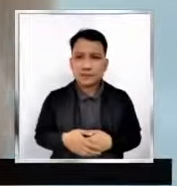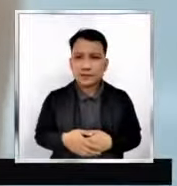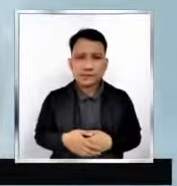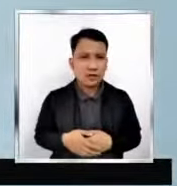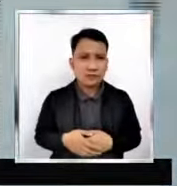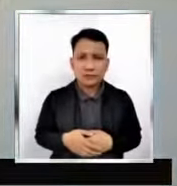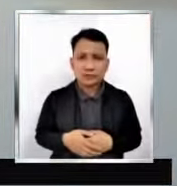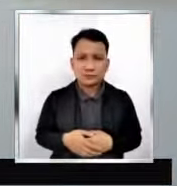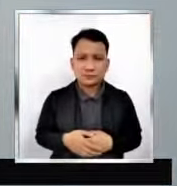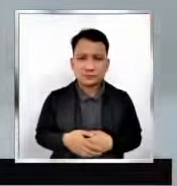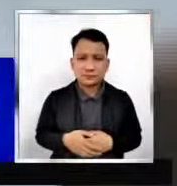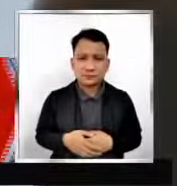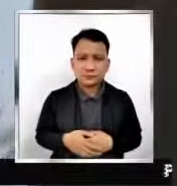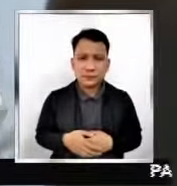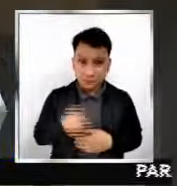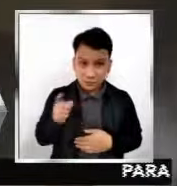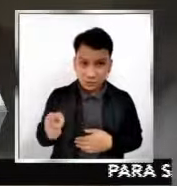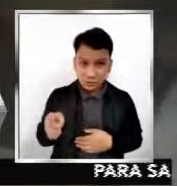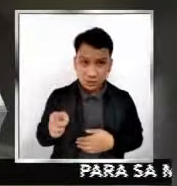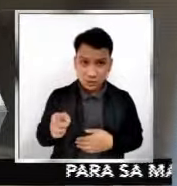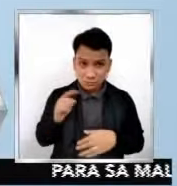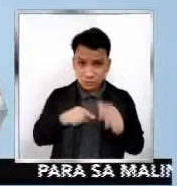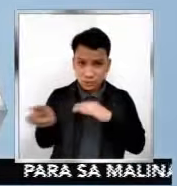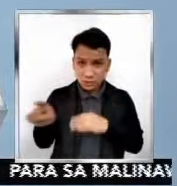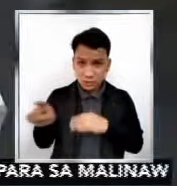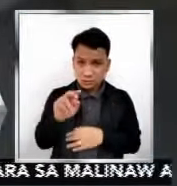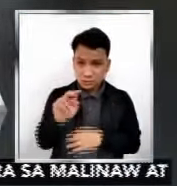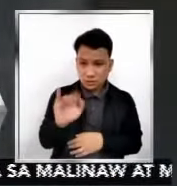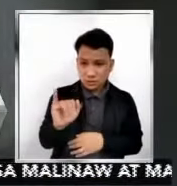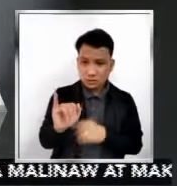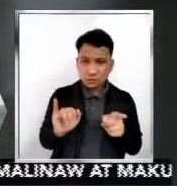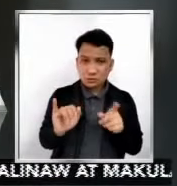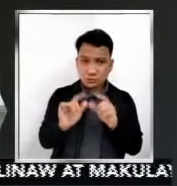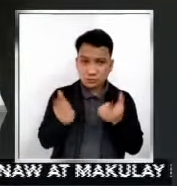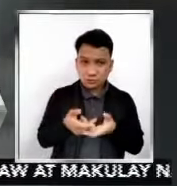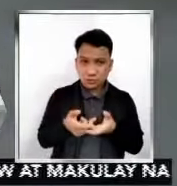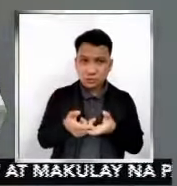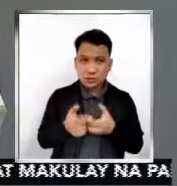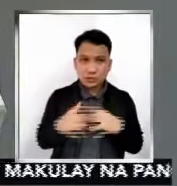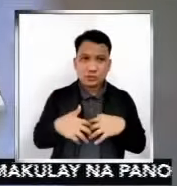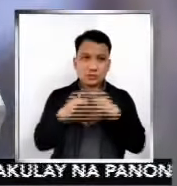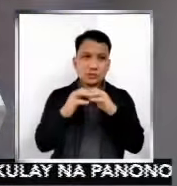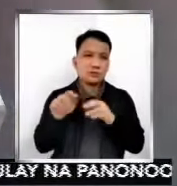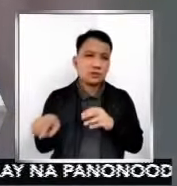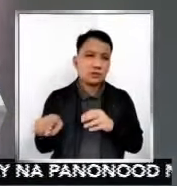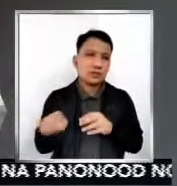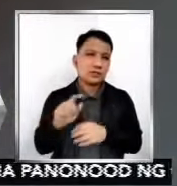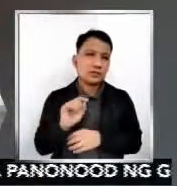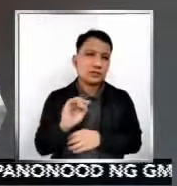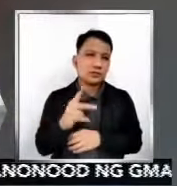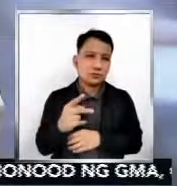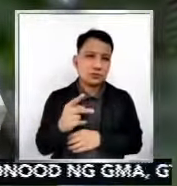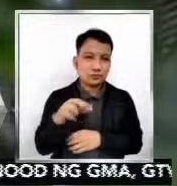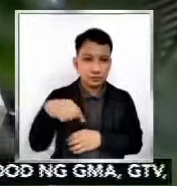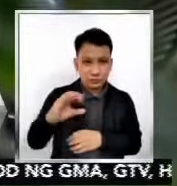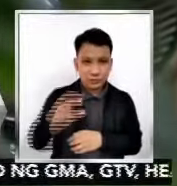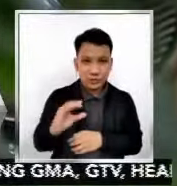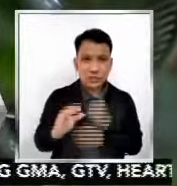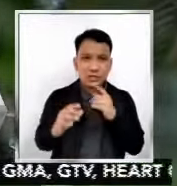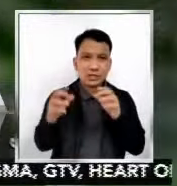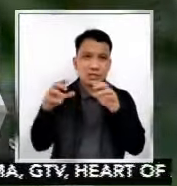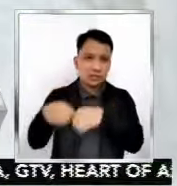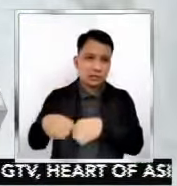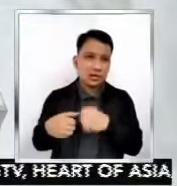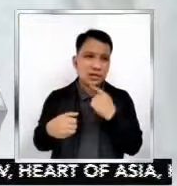Pinasok ng mga tauhan ng NBI Special Action Unit ang establishment na ito sa Scout Chotoco, Quezon City nang makuha ang timbre sa kanilang undercover sa